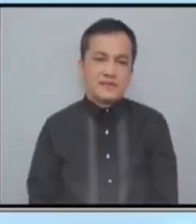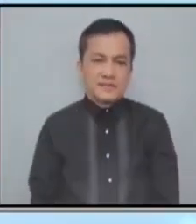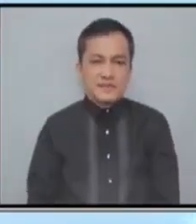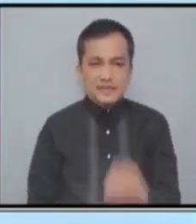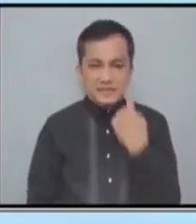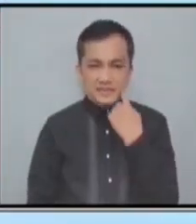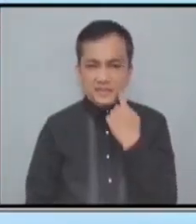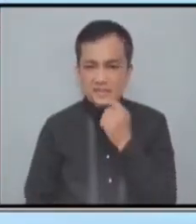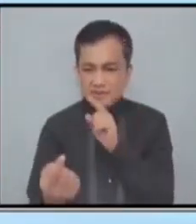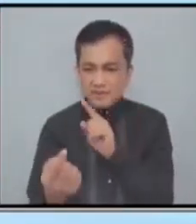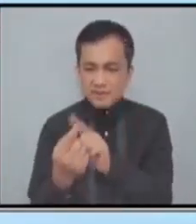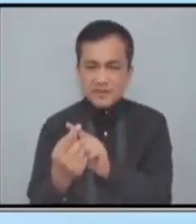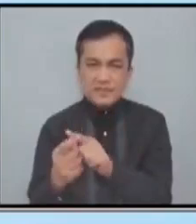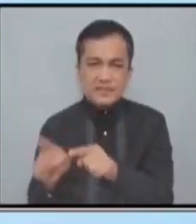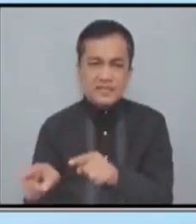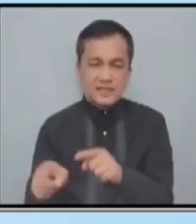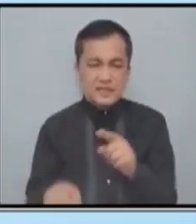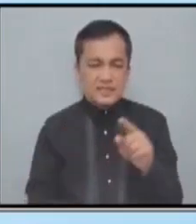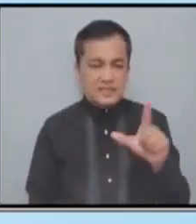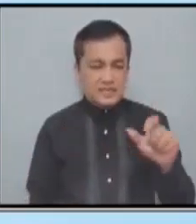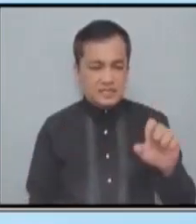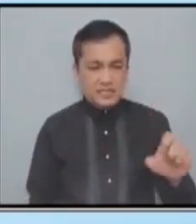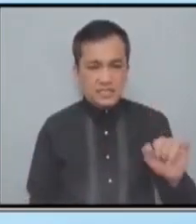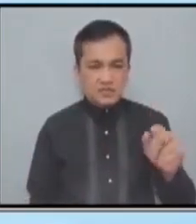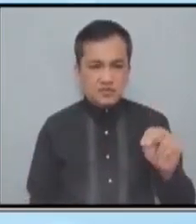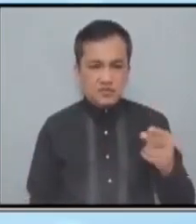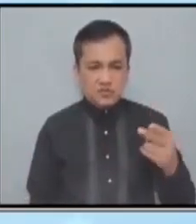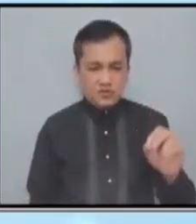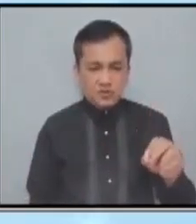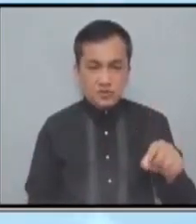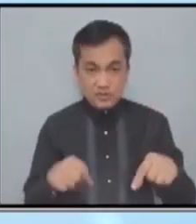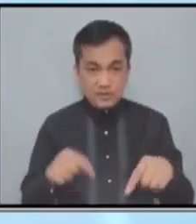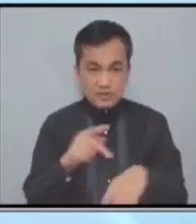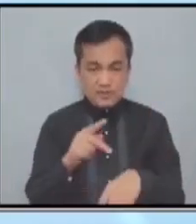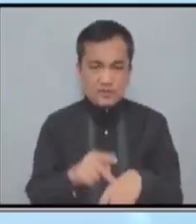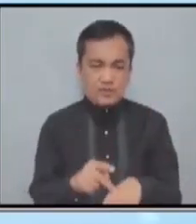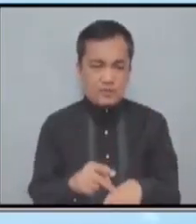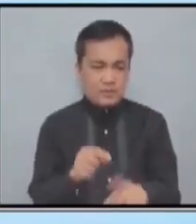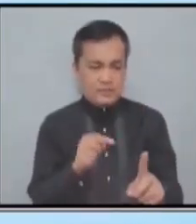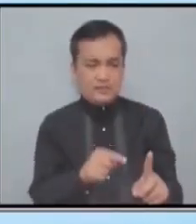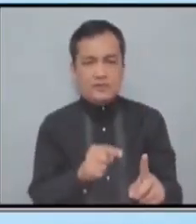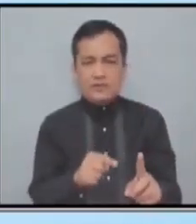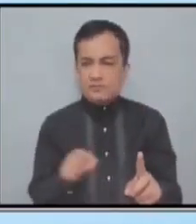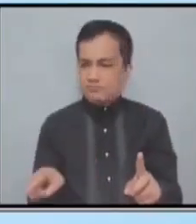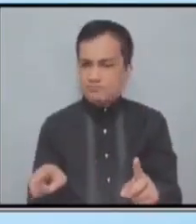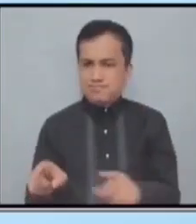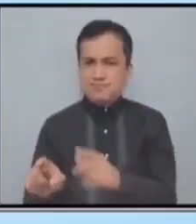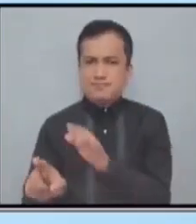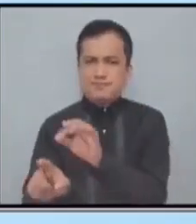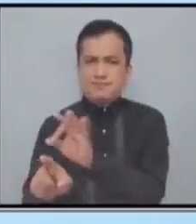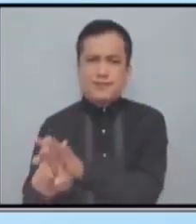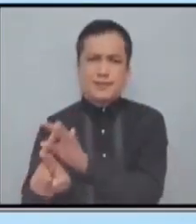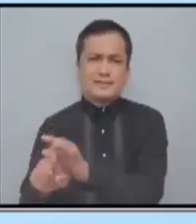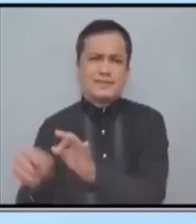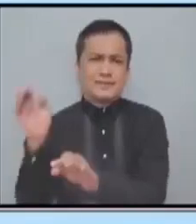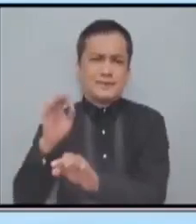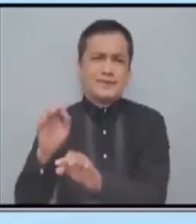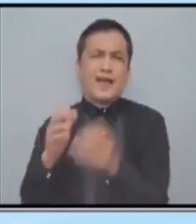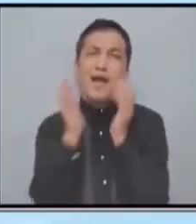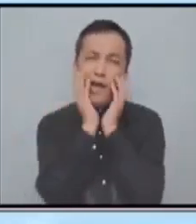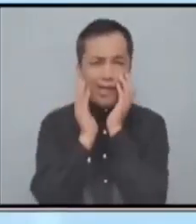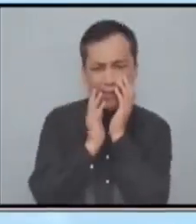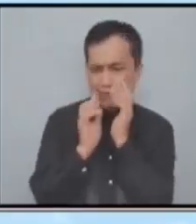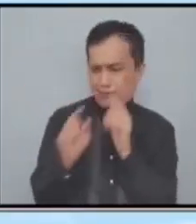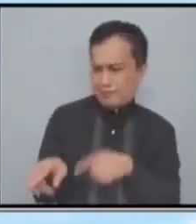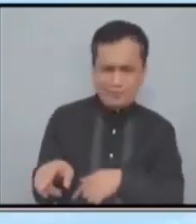South Korean star na si Lee Jun-ho dito sa Pilipinas ay hindi magkamayaw ang Pinoy fans sa performances at fan service